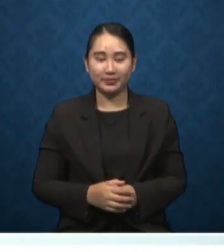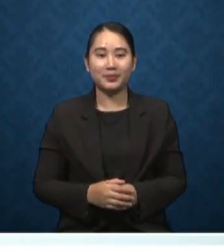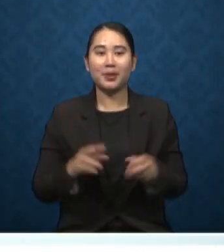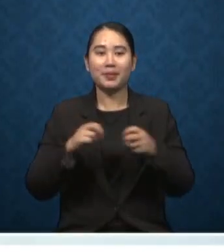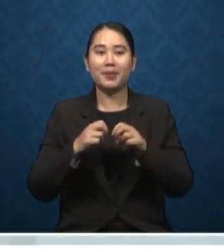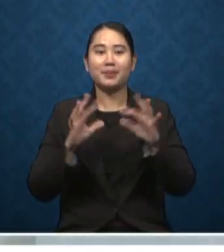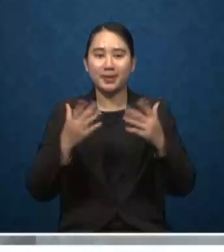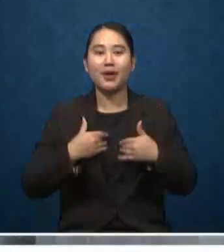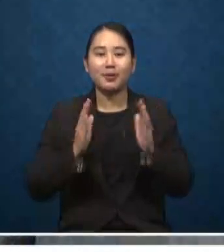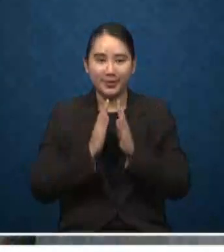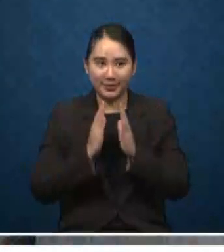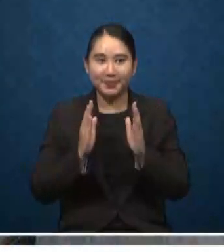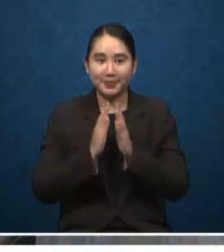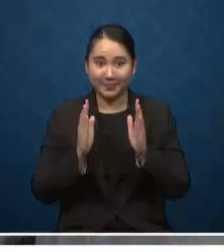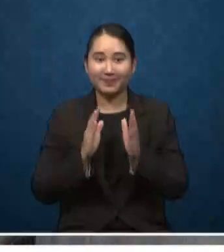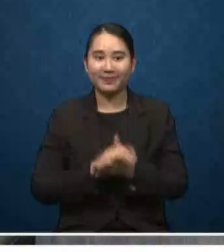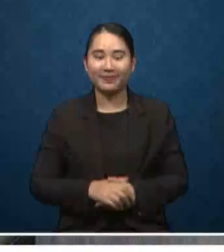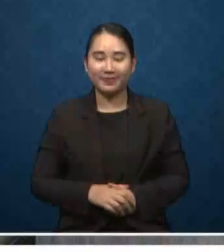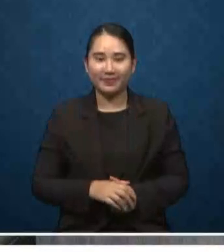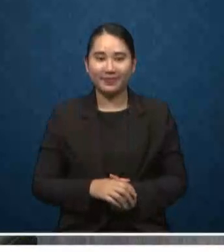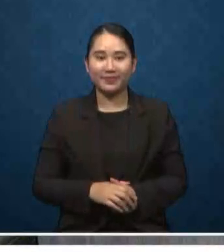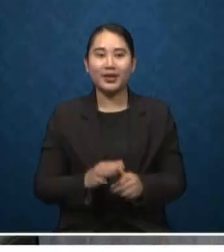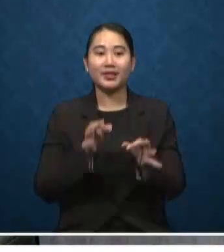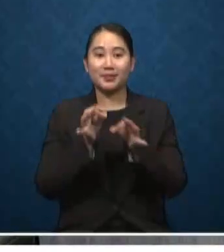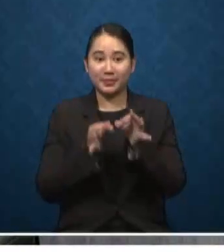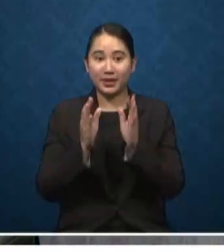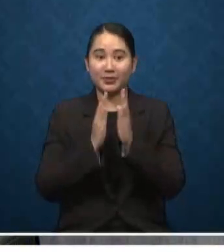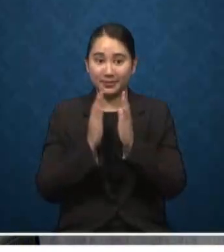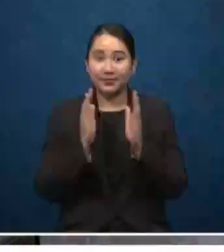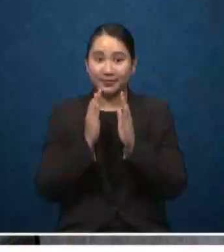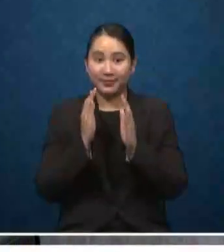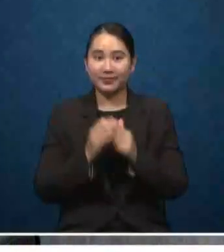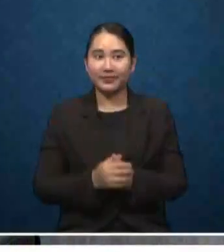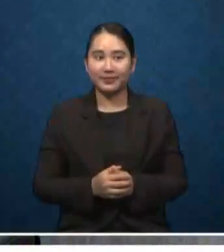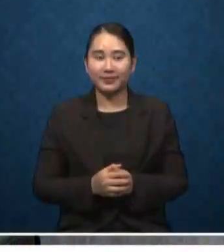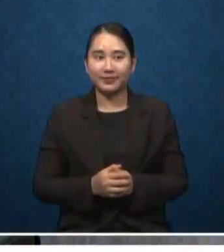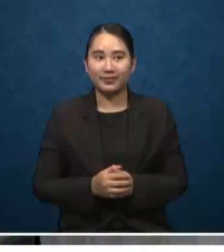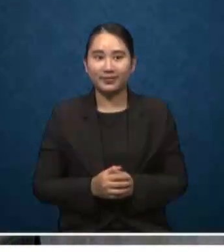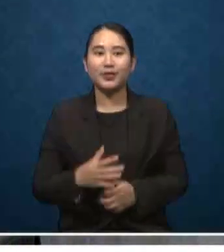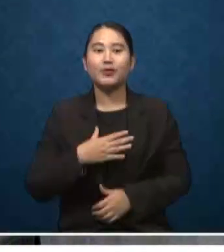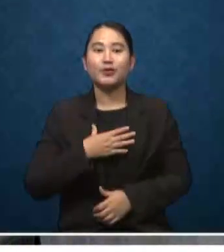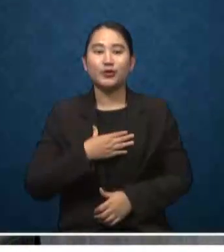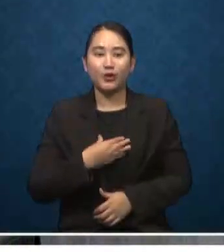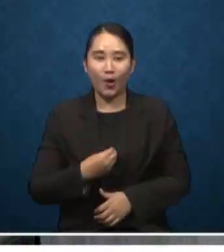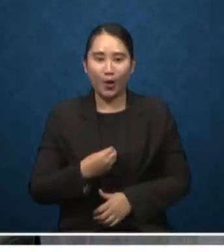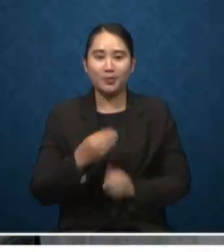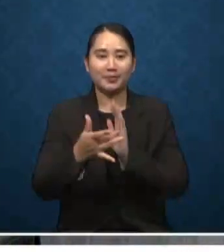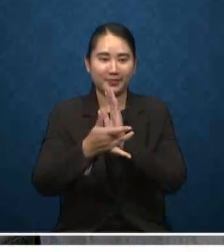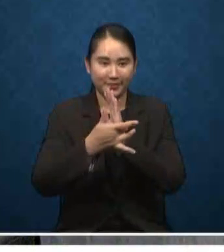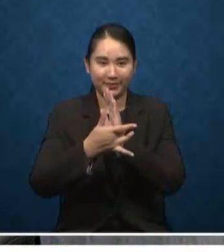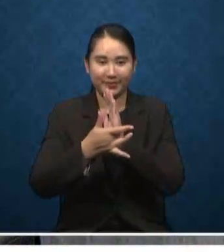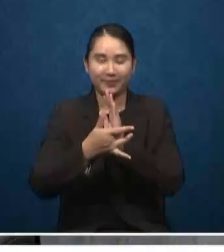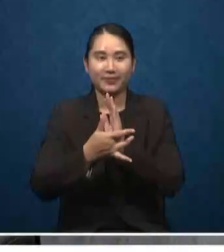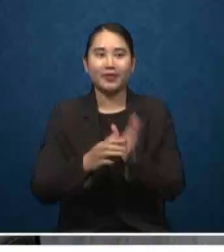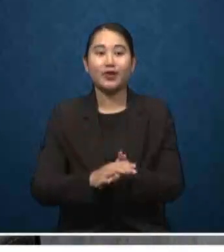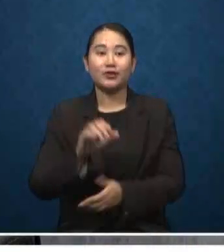ม่ติดใจครับแล้วขอบคุณท่านรองที่กรุณาชี้แจงครับแล้วชอบใจในเรื่องเทคโนโลยีที่ทางส